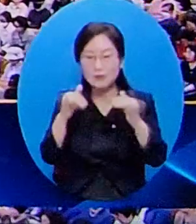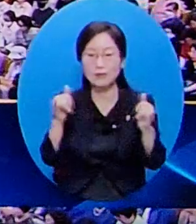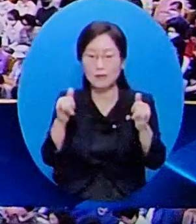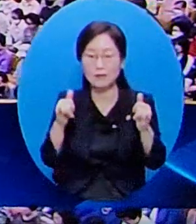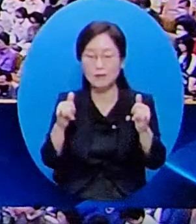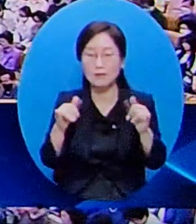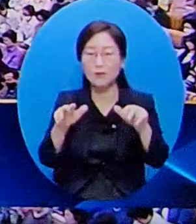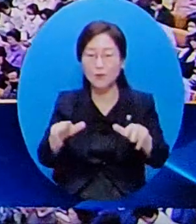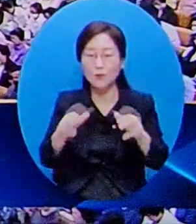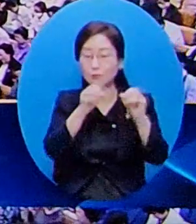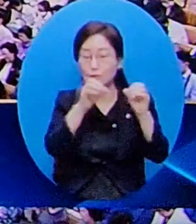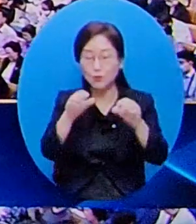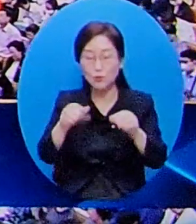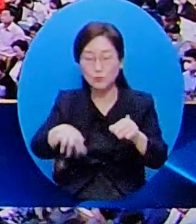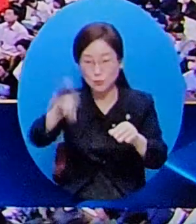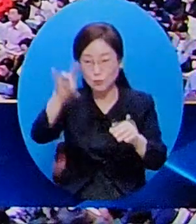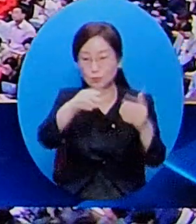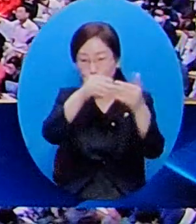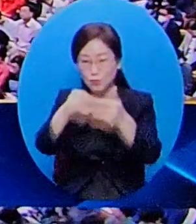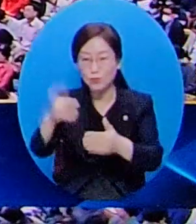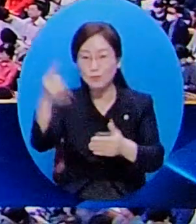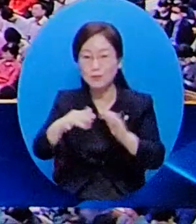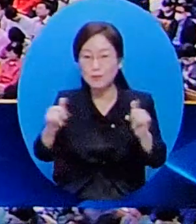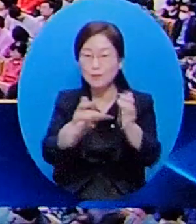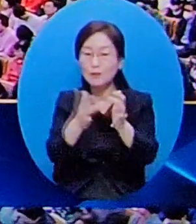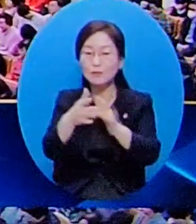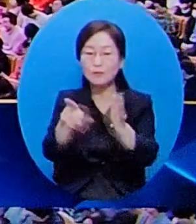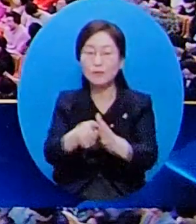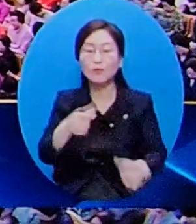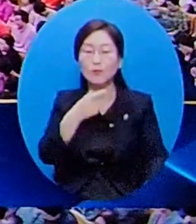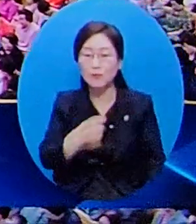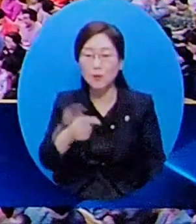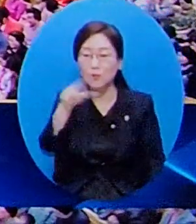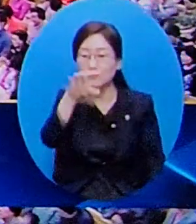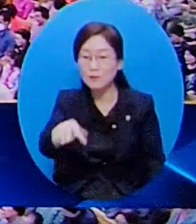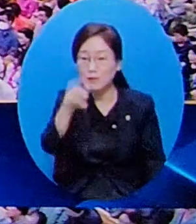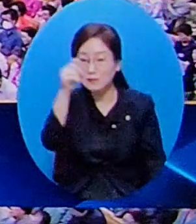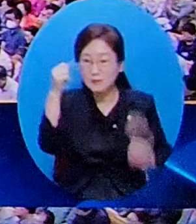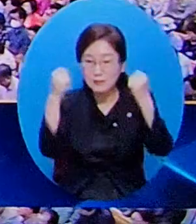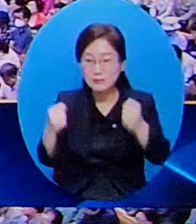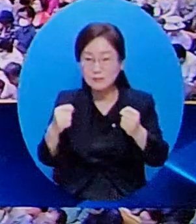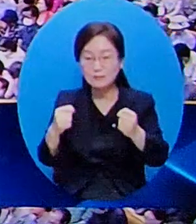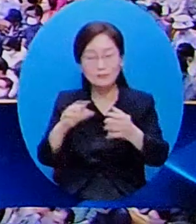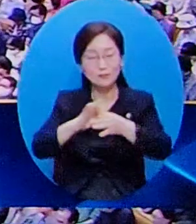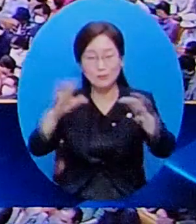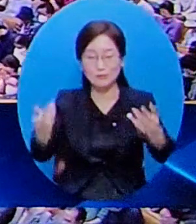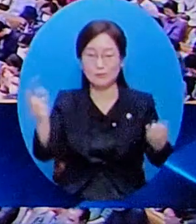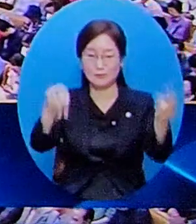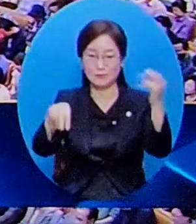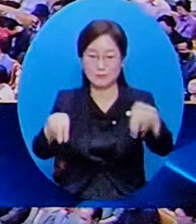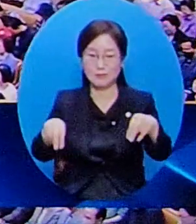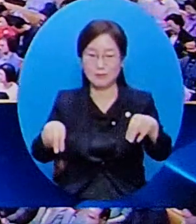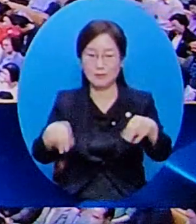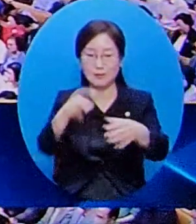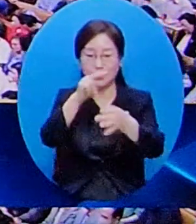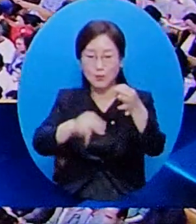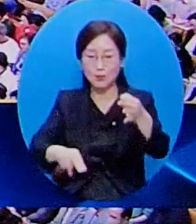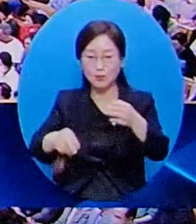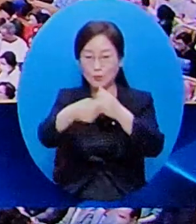오늘 전도받고 교회 처음 나오신 분, 예수 믿기 원하신 분들은 어디 계시든지 자리에서 일어나시기 바랍니다. 본성조,